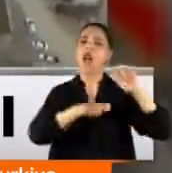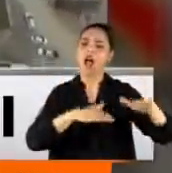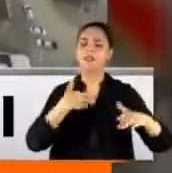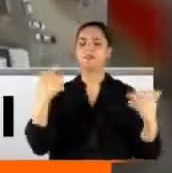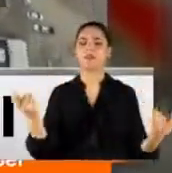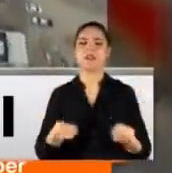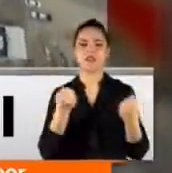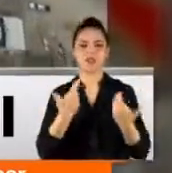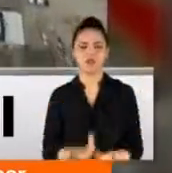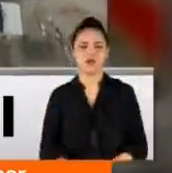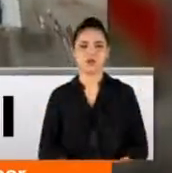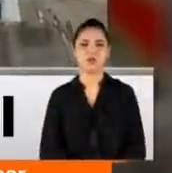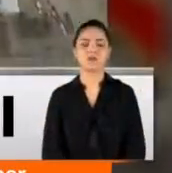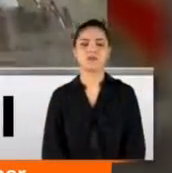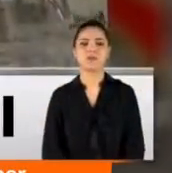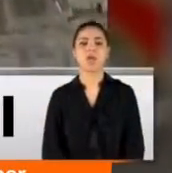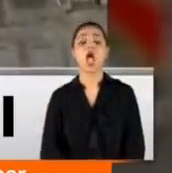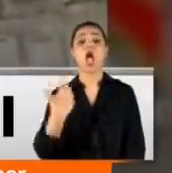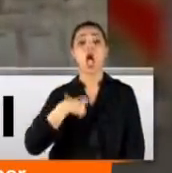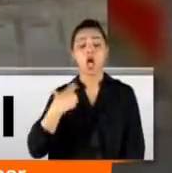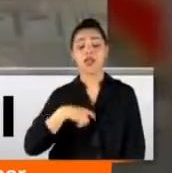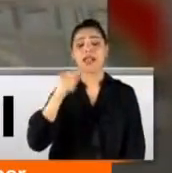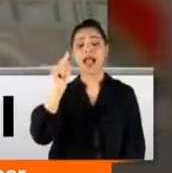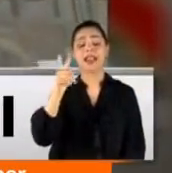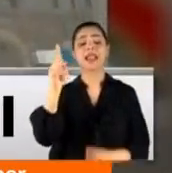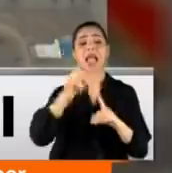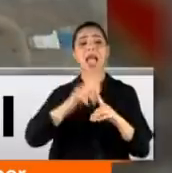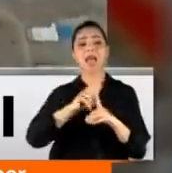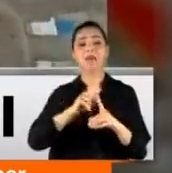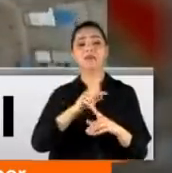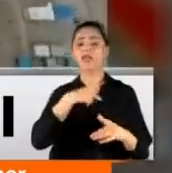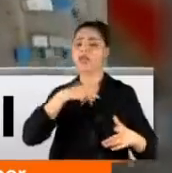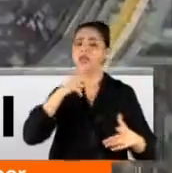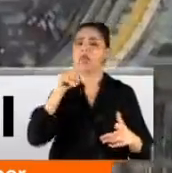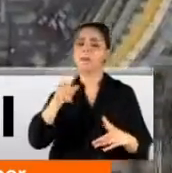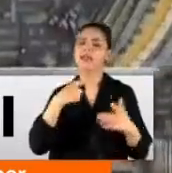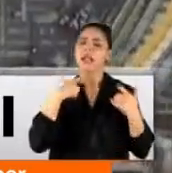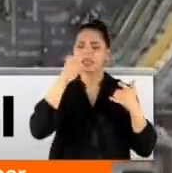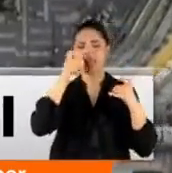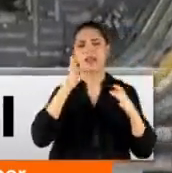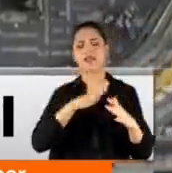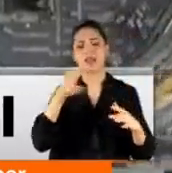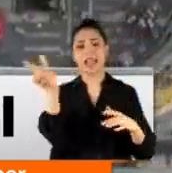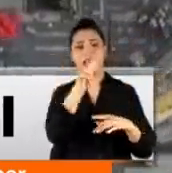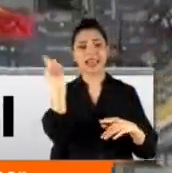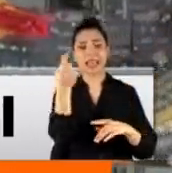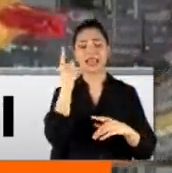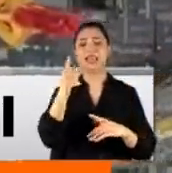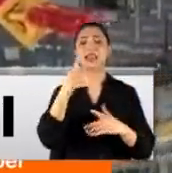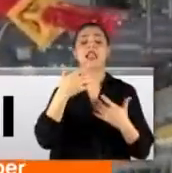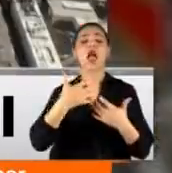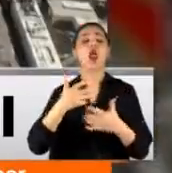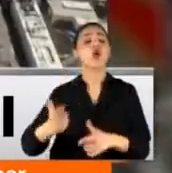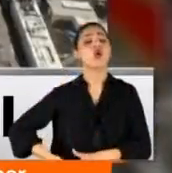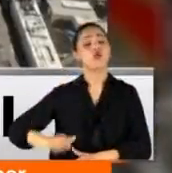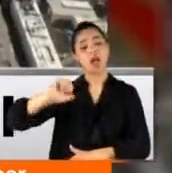ilerlemeye çalışıyoruz. Bilhassa emniyetten kesinlikle taviz vermiyoruz. İki lider de güvenlik önlemlerinin altını